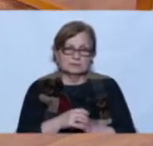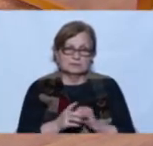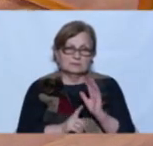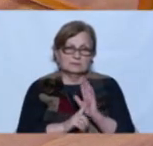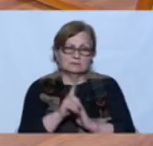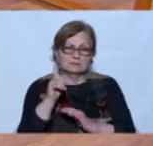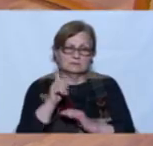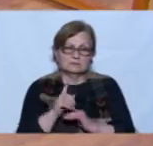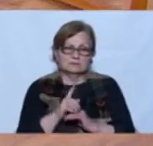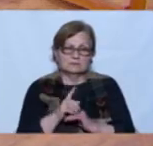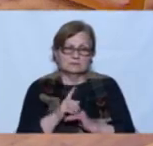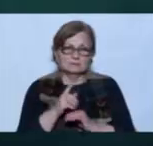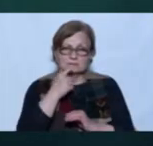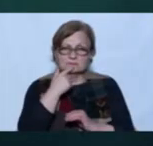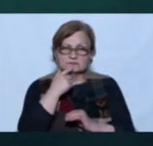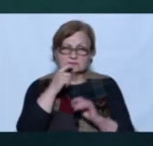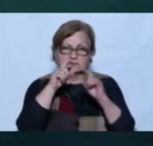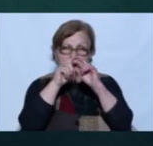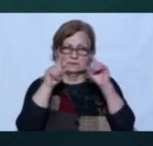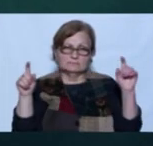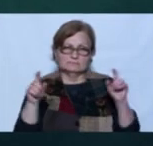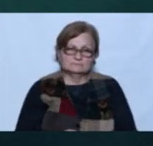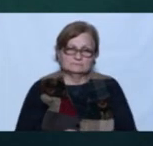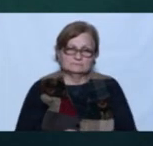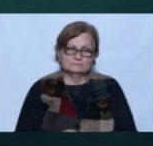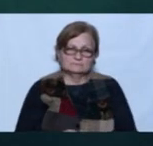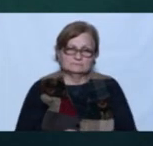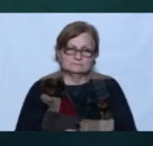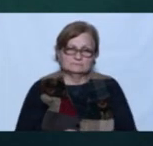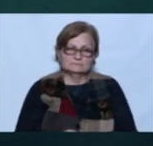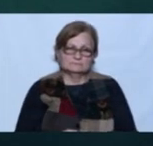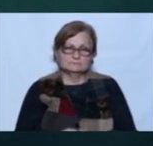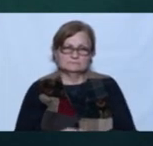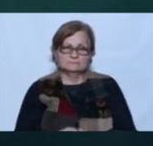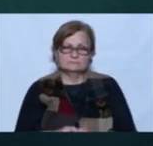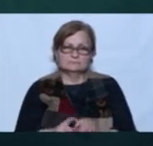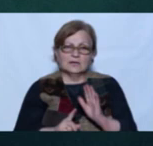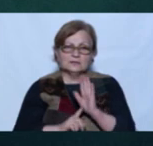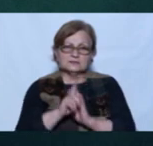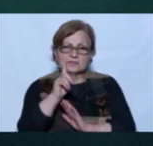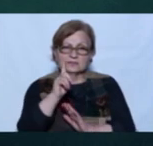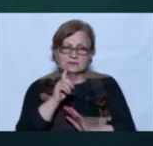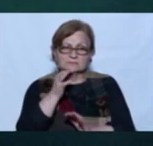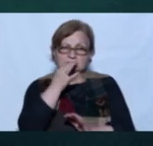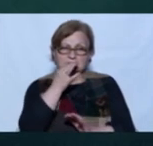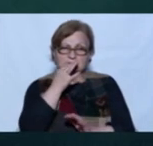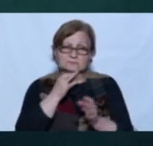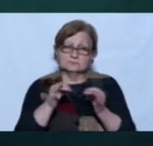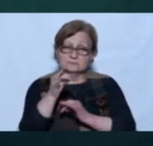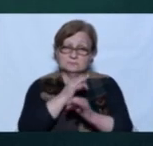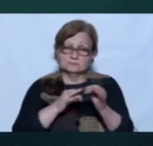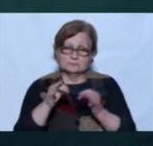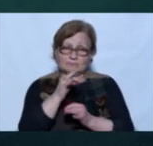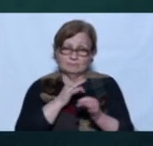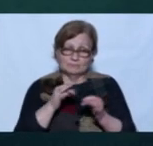დასაწყისი მონიშნულია წითლად. აი ნახეთ როგორ სანამ დაიწყებდეს მსჯელობას, ვერ ვიტყვით რა